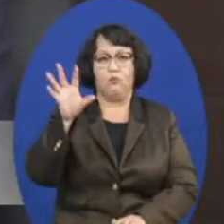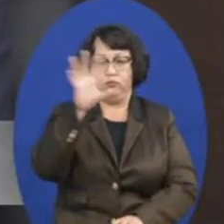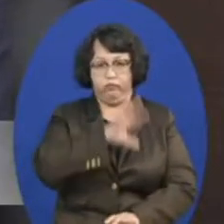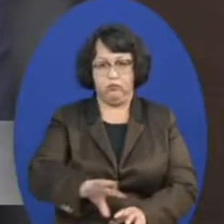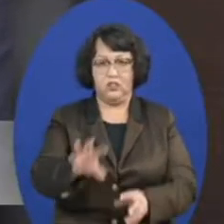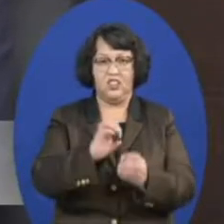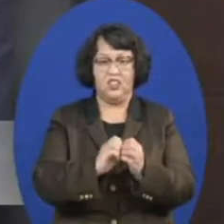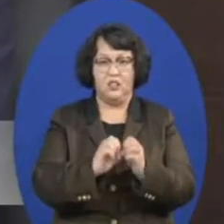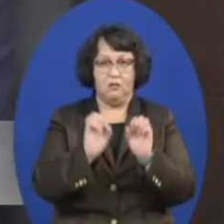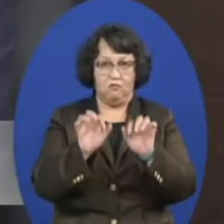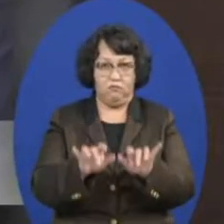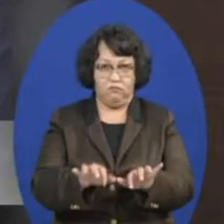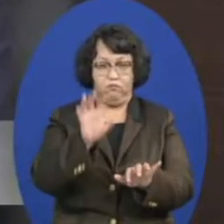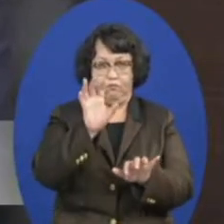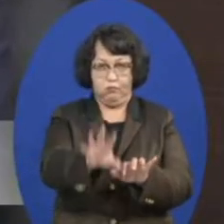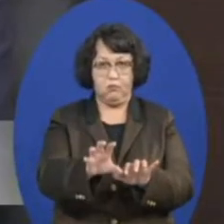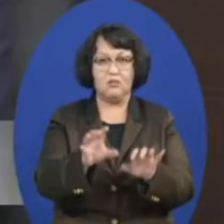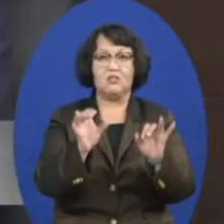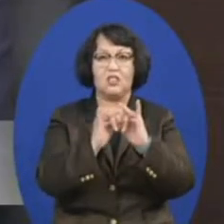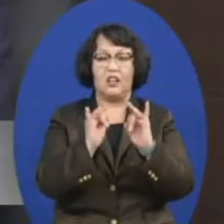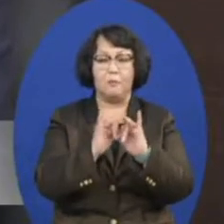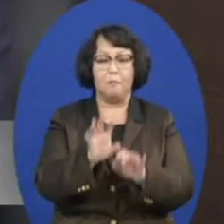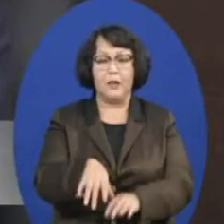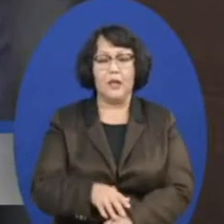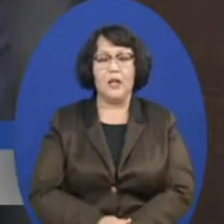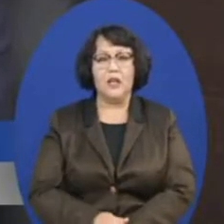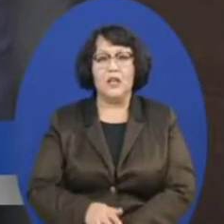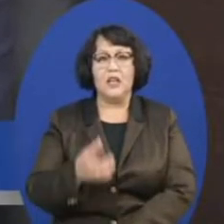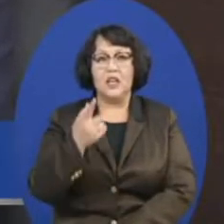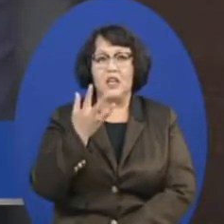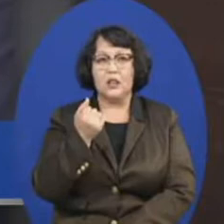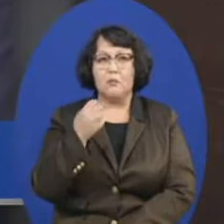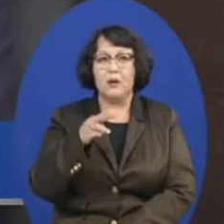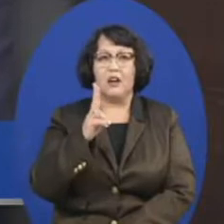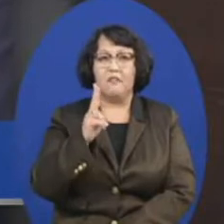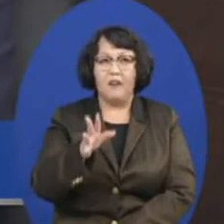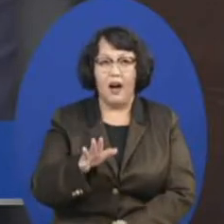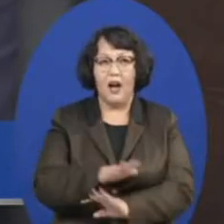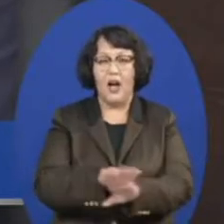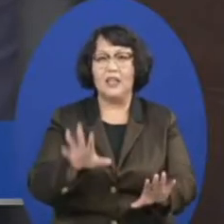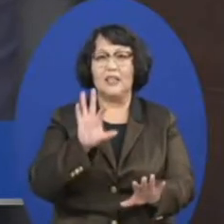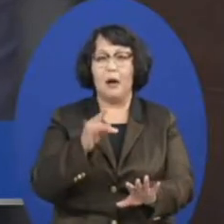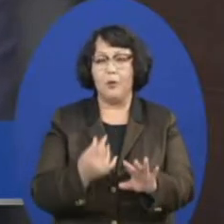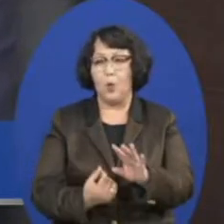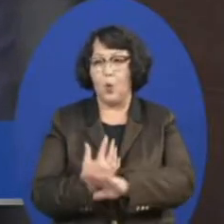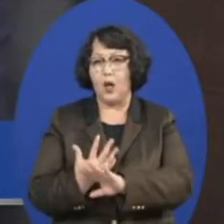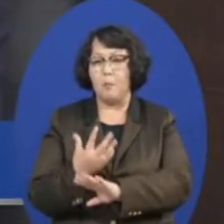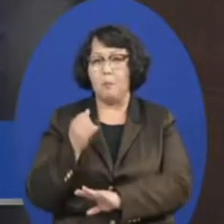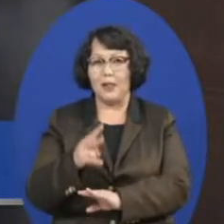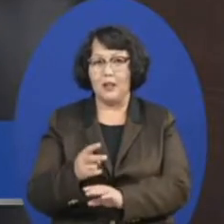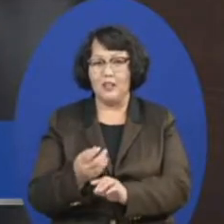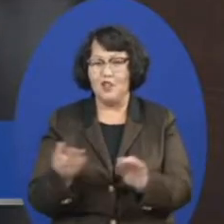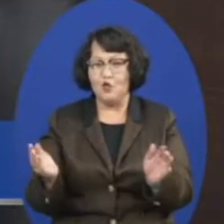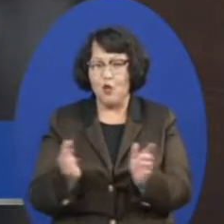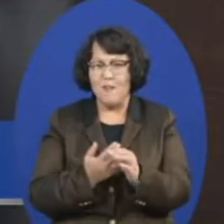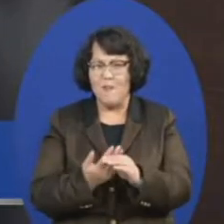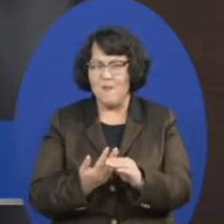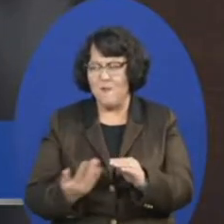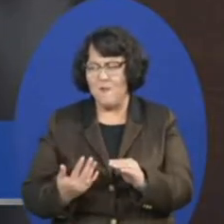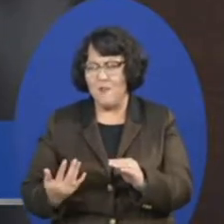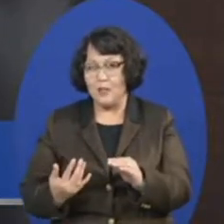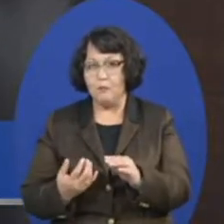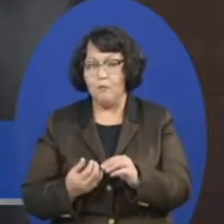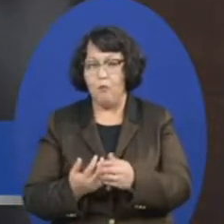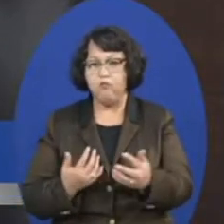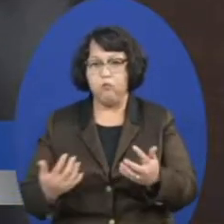1 метр квадрат газарт хичнээн төрлийн ямар ургамал, ямар шигүү ургаж, ямар ургаж за